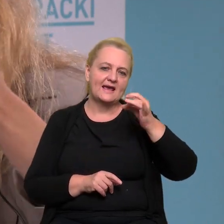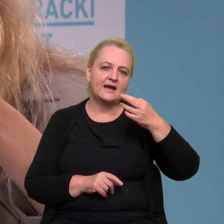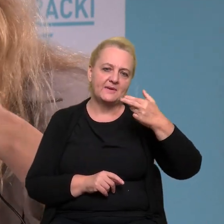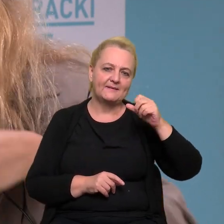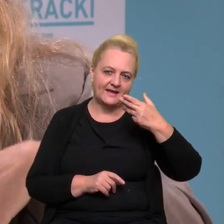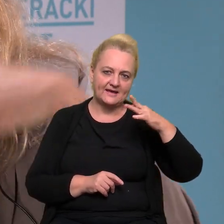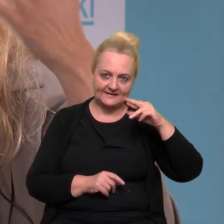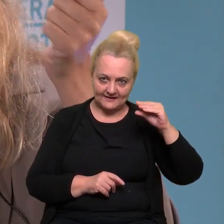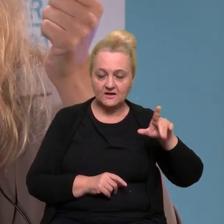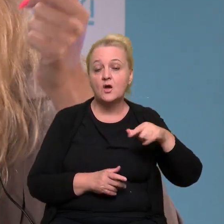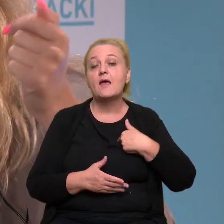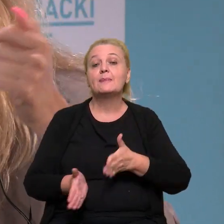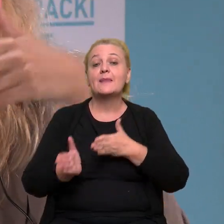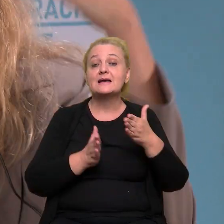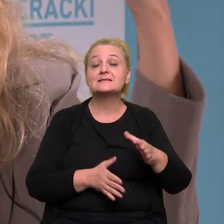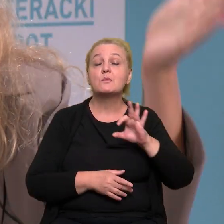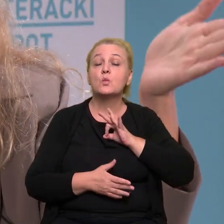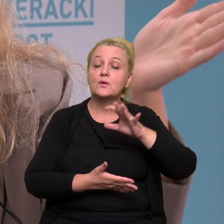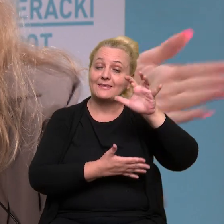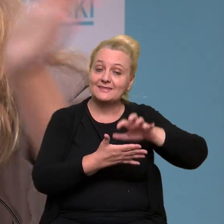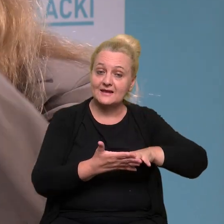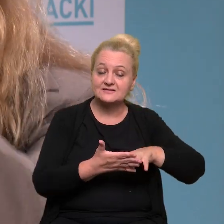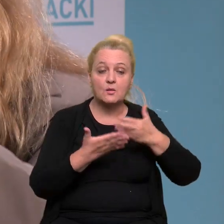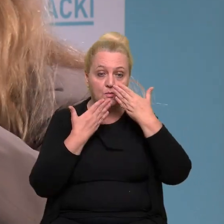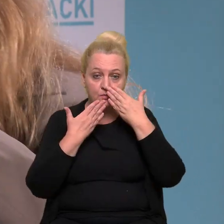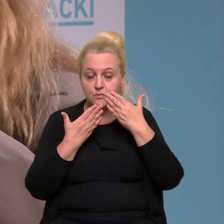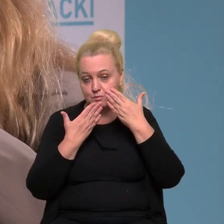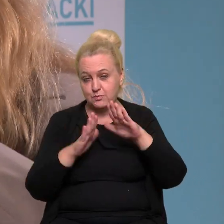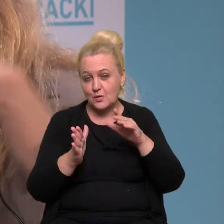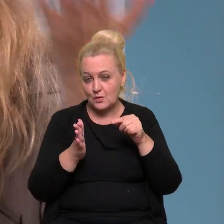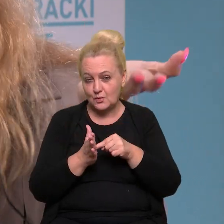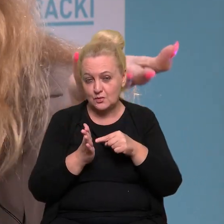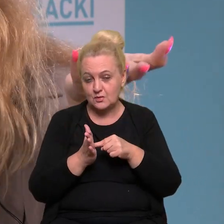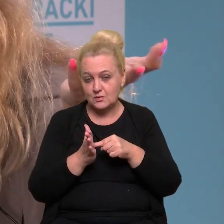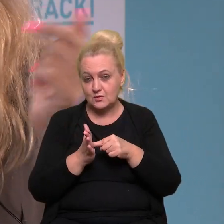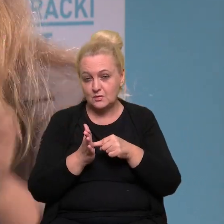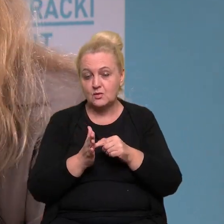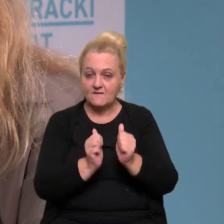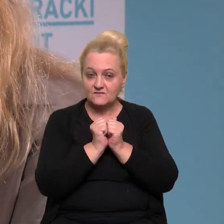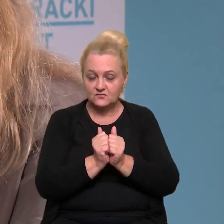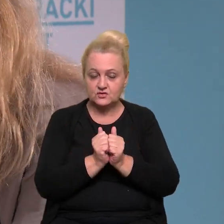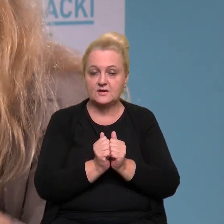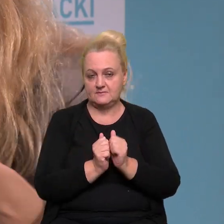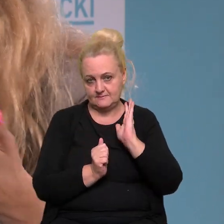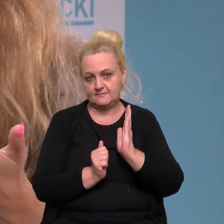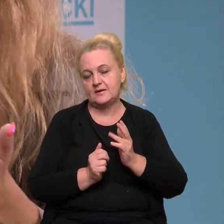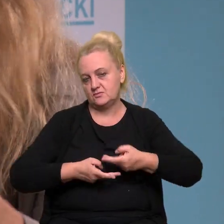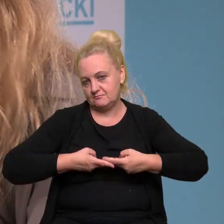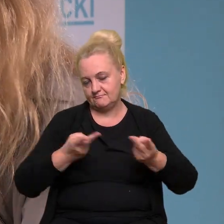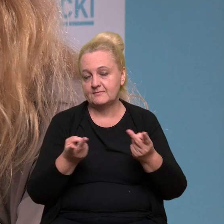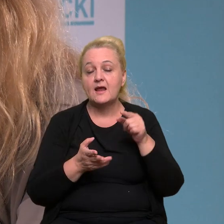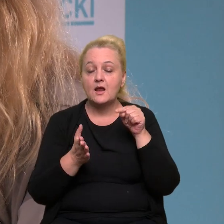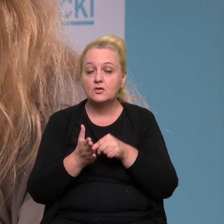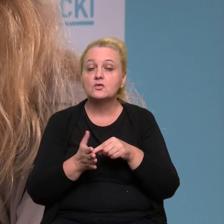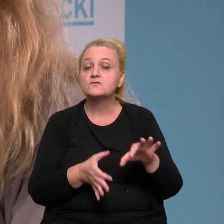i następny mój tekst ukaże się we wrześniu i będzie